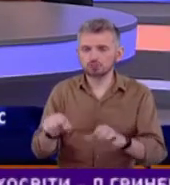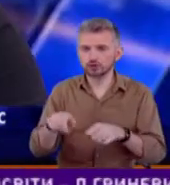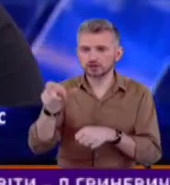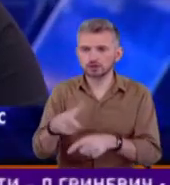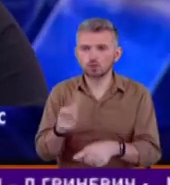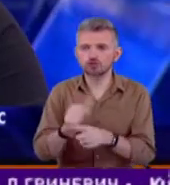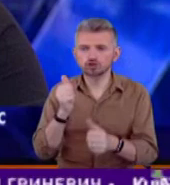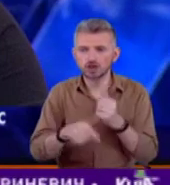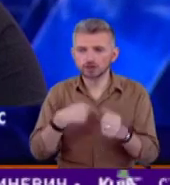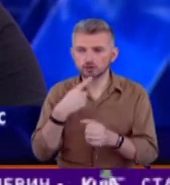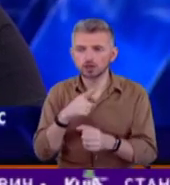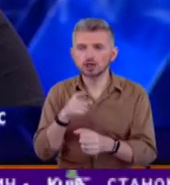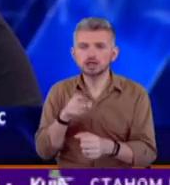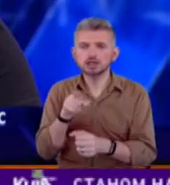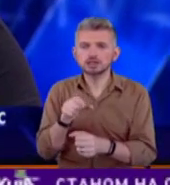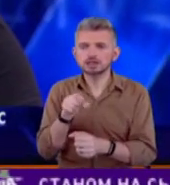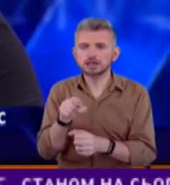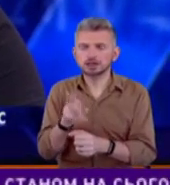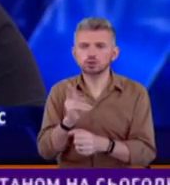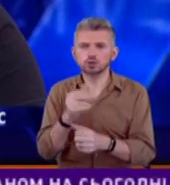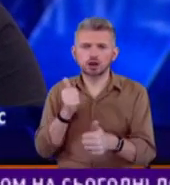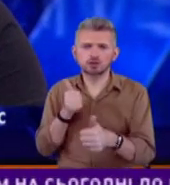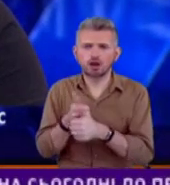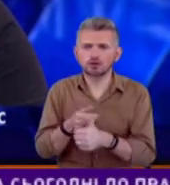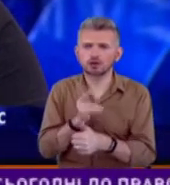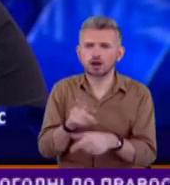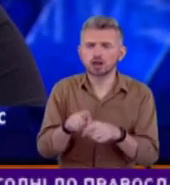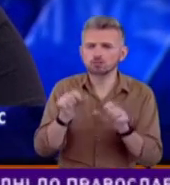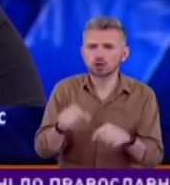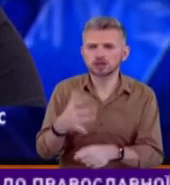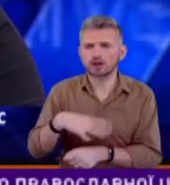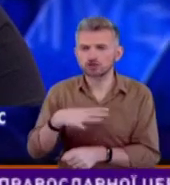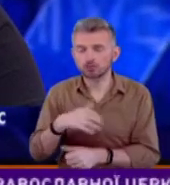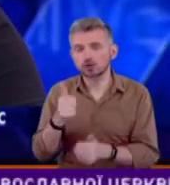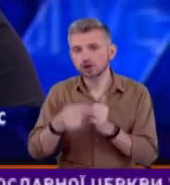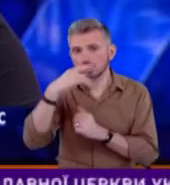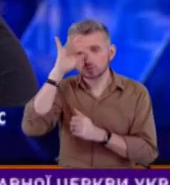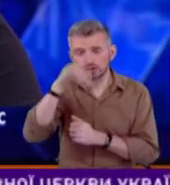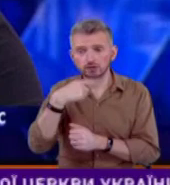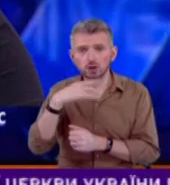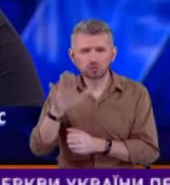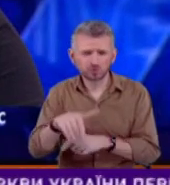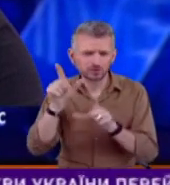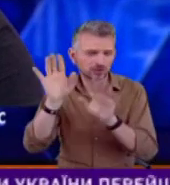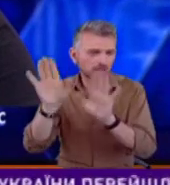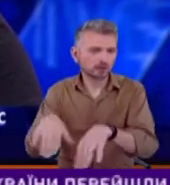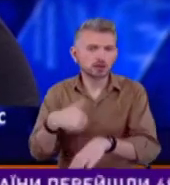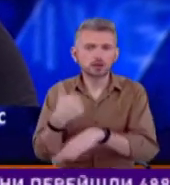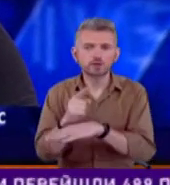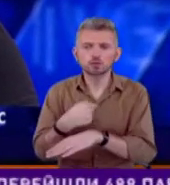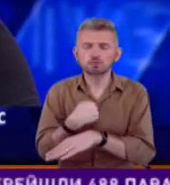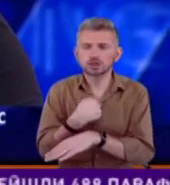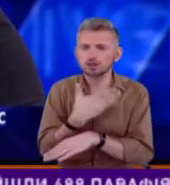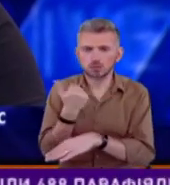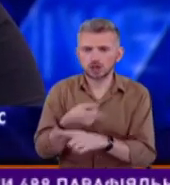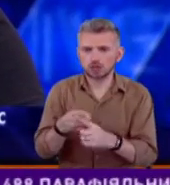дуже часто говорять, що за ним хтось гнався, як ви так могли, зачем. Ну, і часто поліцейські говорять, що пусть він собі їде, головне, щоб ми не мали до